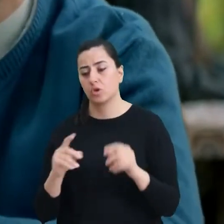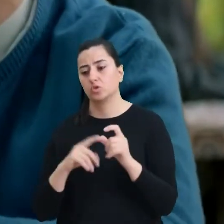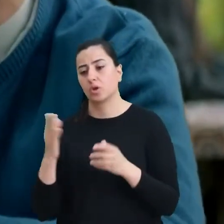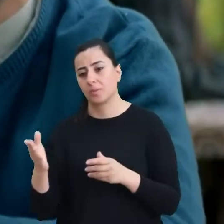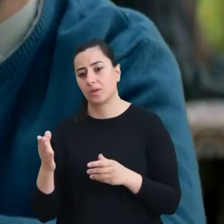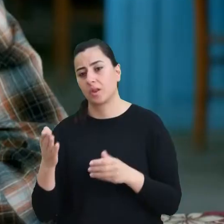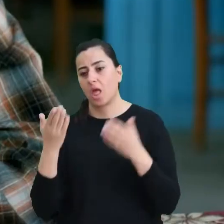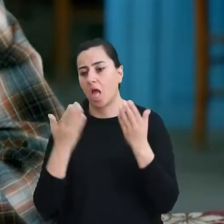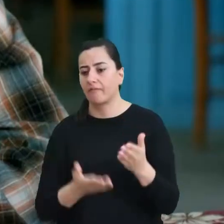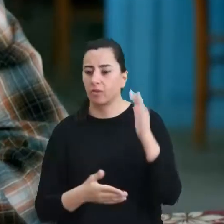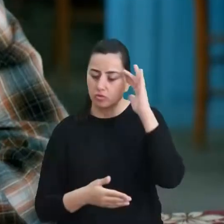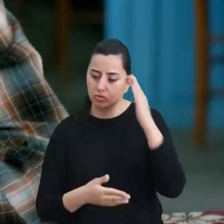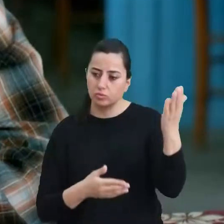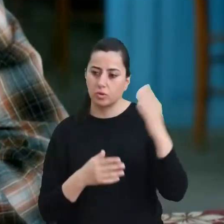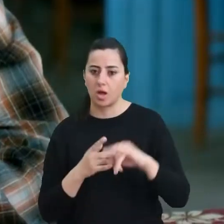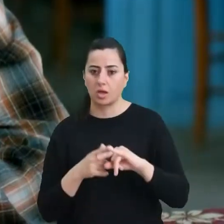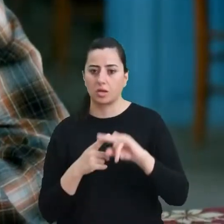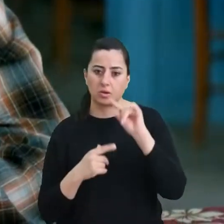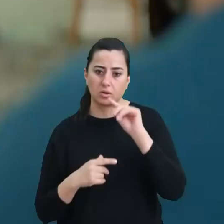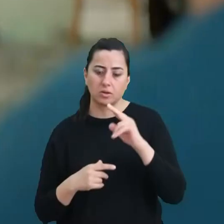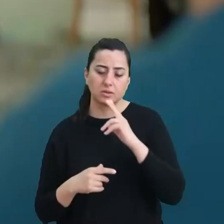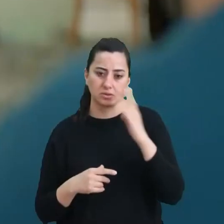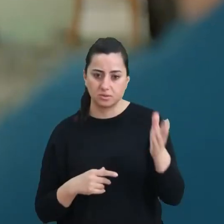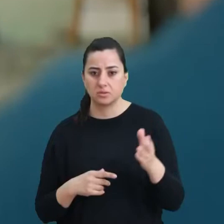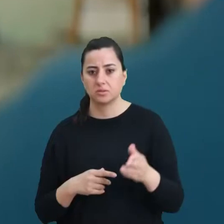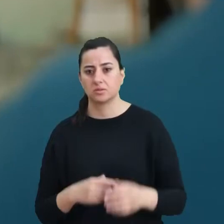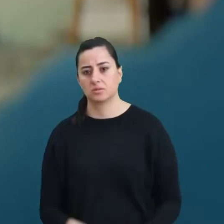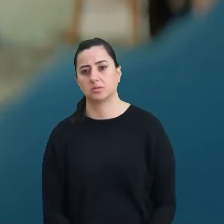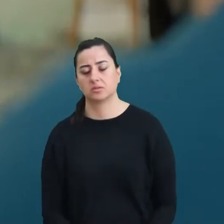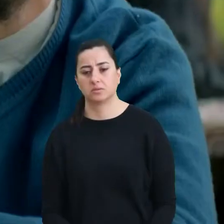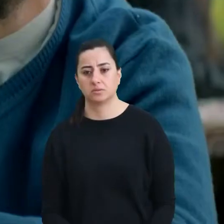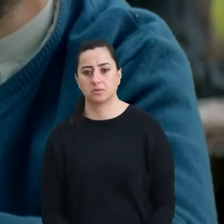Süleyman Disan evet demiş Köstencelen kızına ama tutturdu Neşe diye.